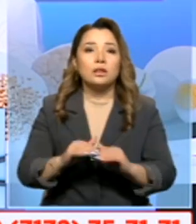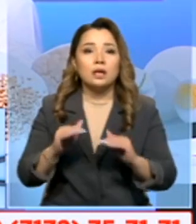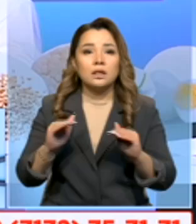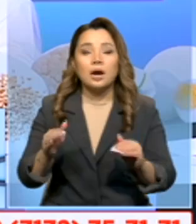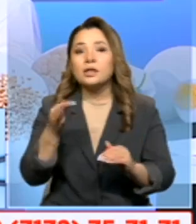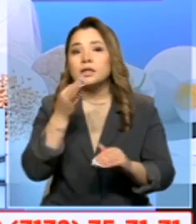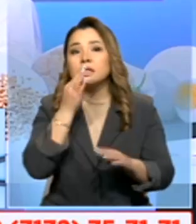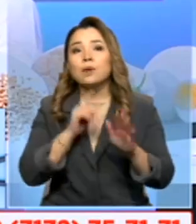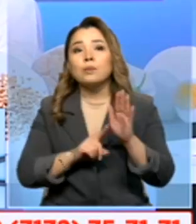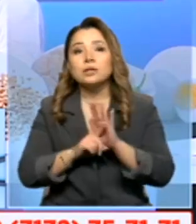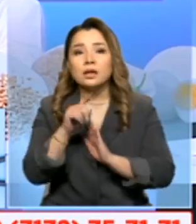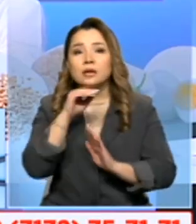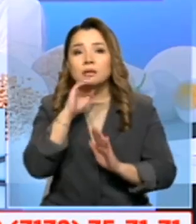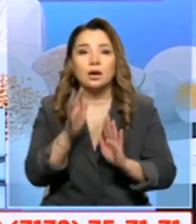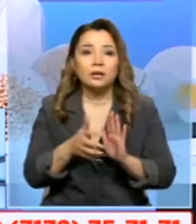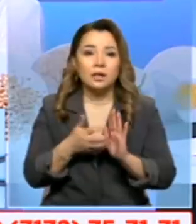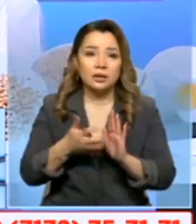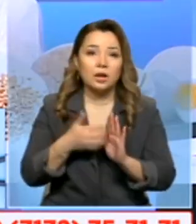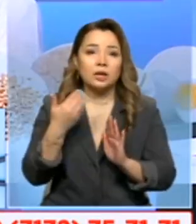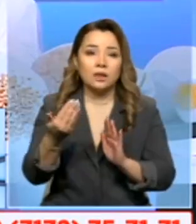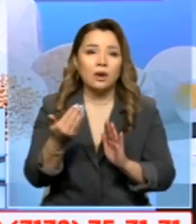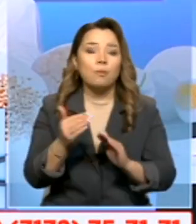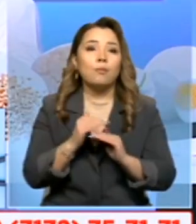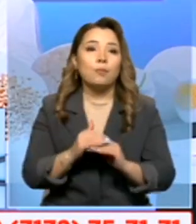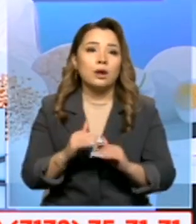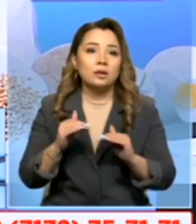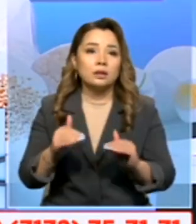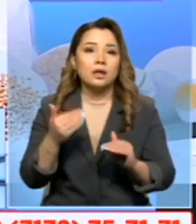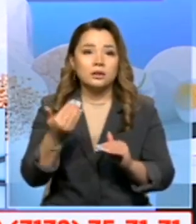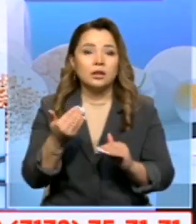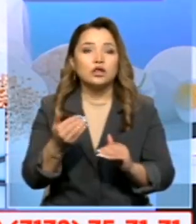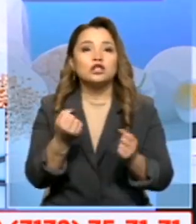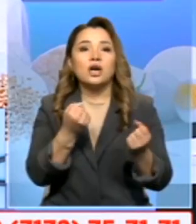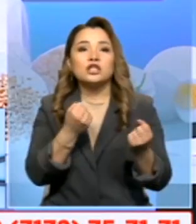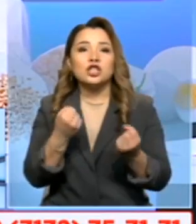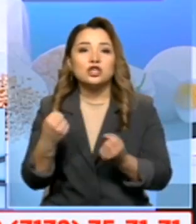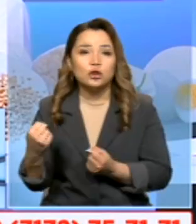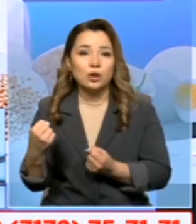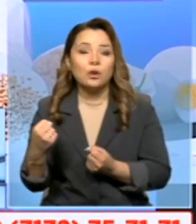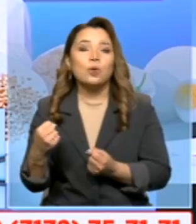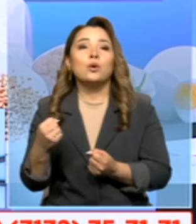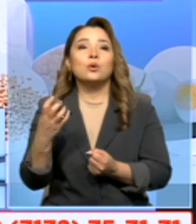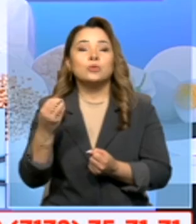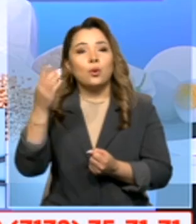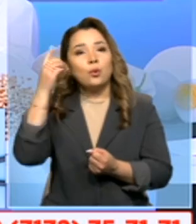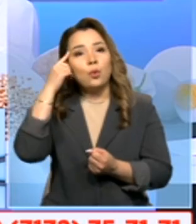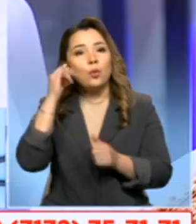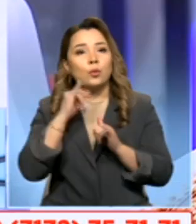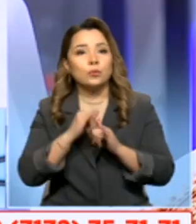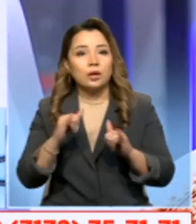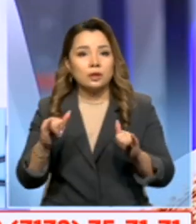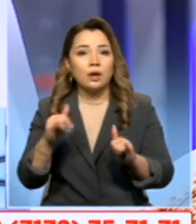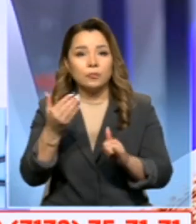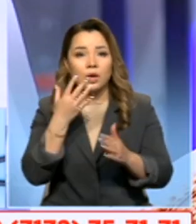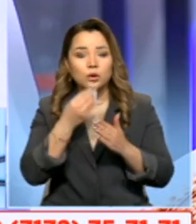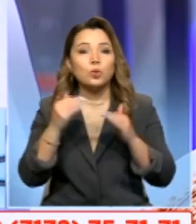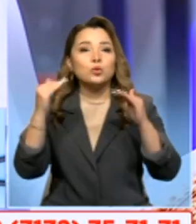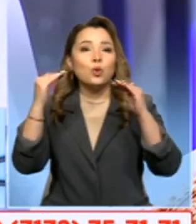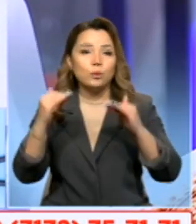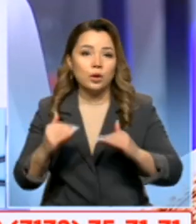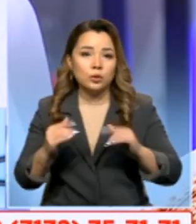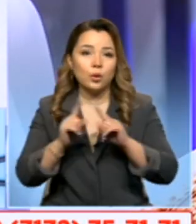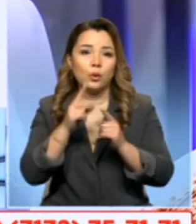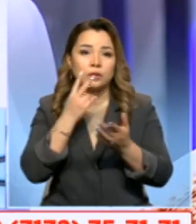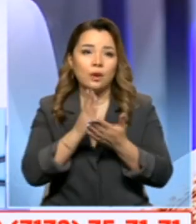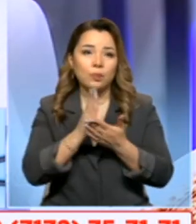ол ерте басталса, тапшылық, онда ол балдардың задержка дейді тежелуіне алып келеді, ақыл ой дамуының, немесе мүлдем төмендігіне алып